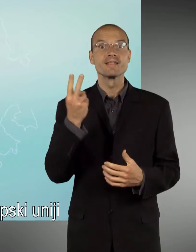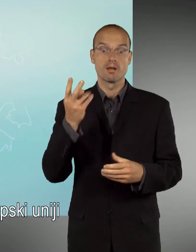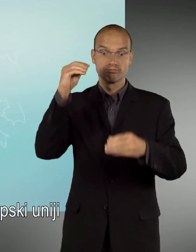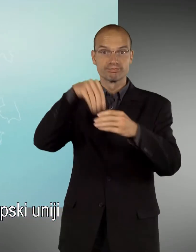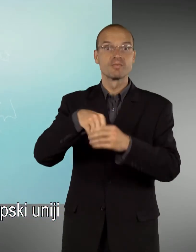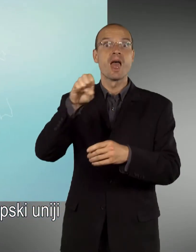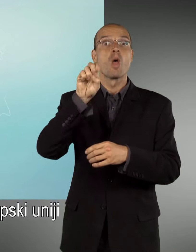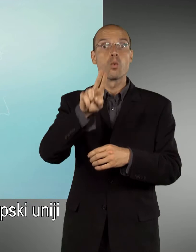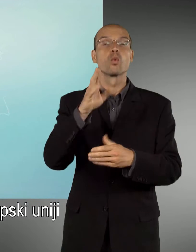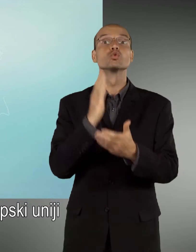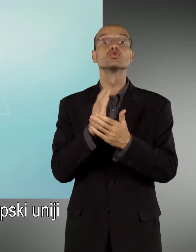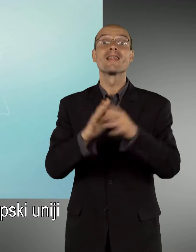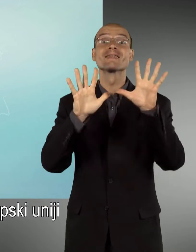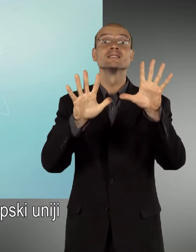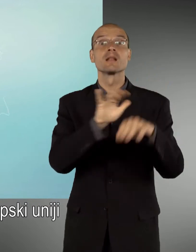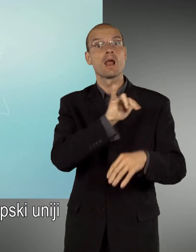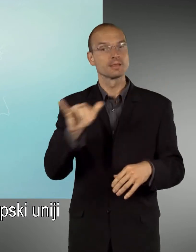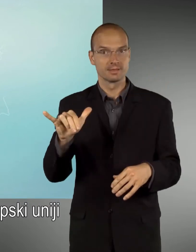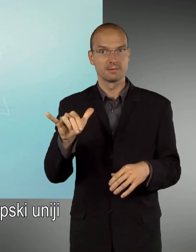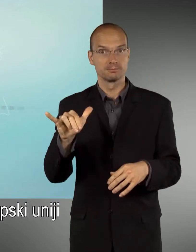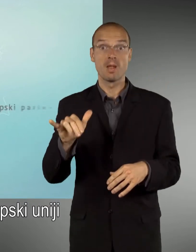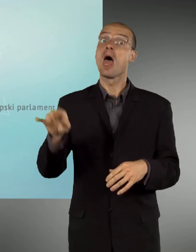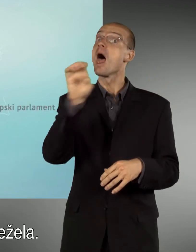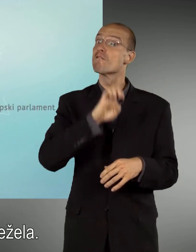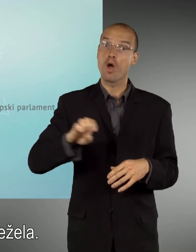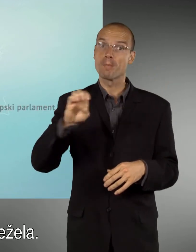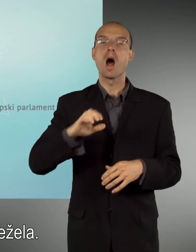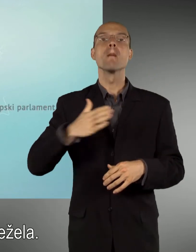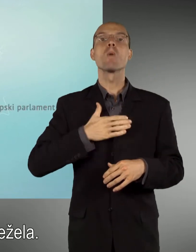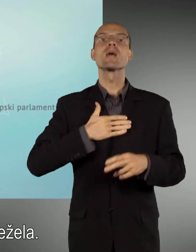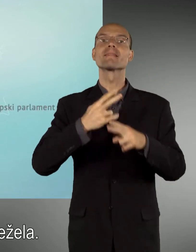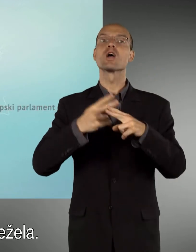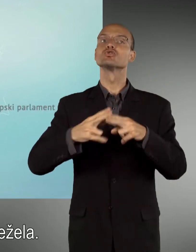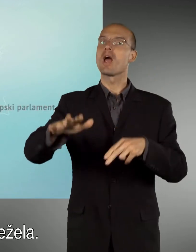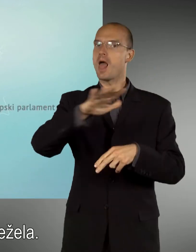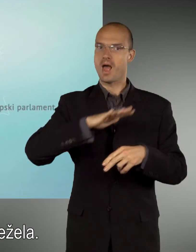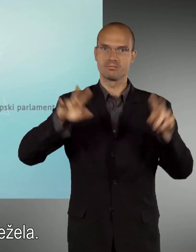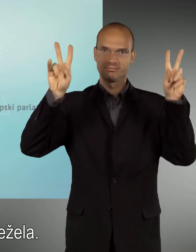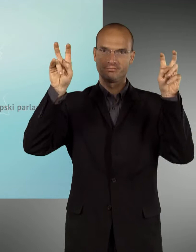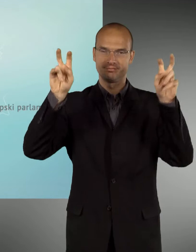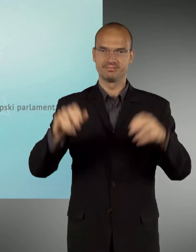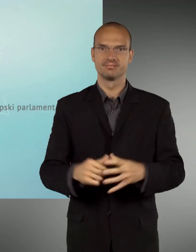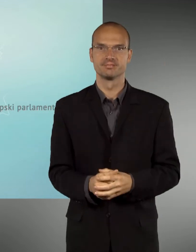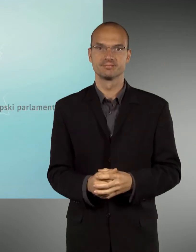Slovenija je v Evropski uniji že 10 let. Evropa, moja dežela.